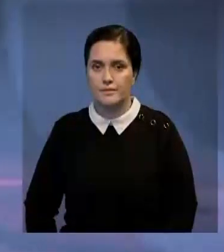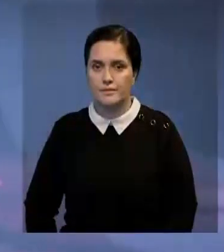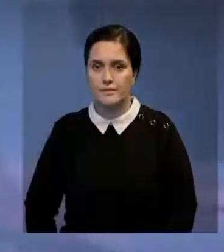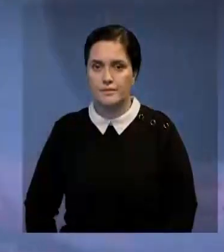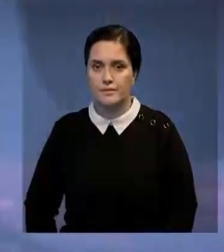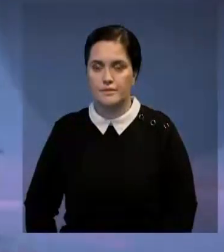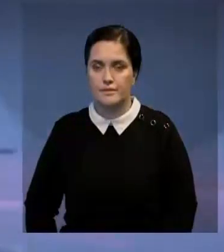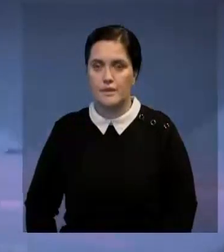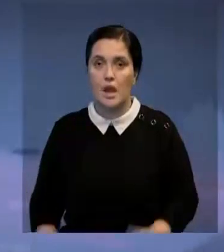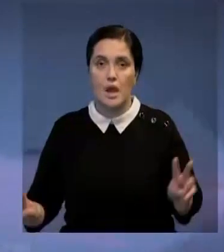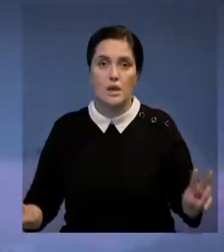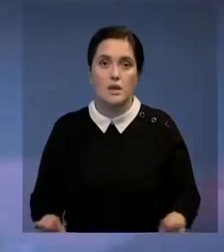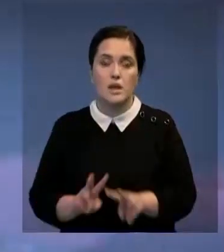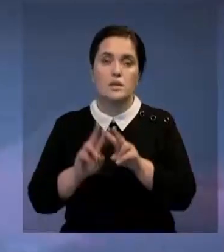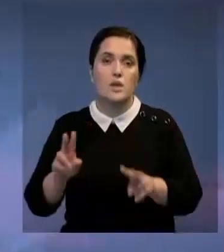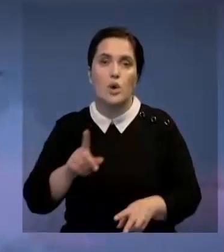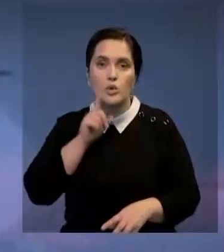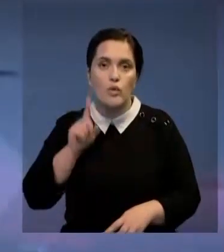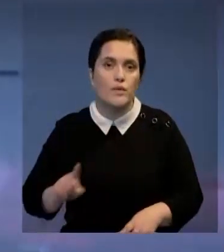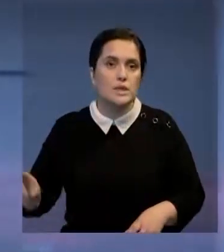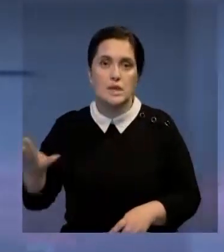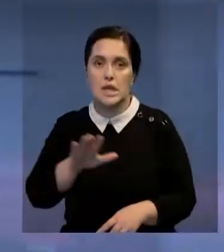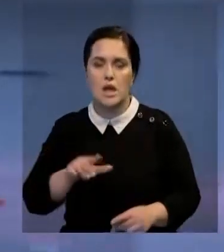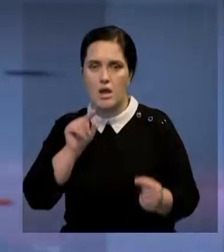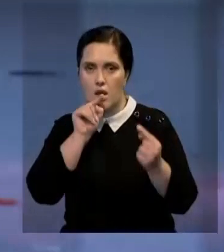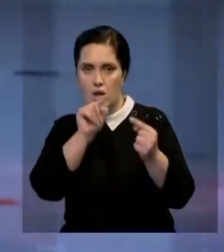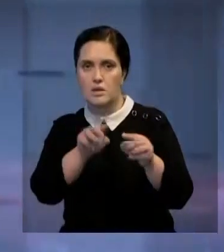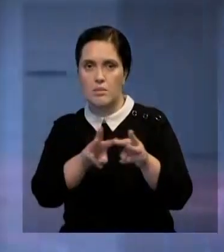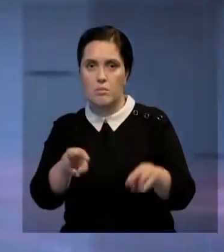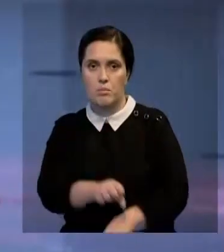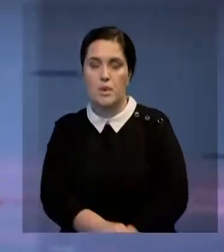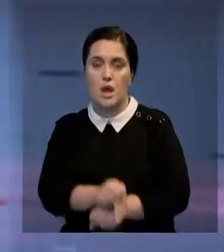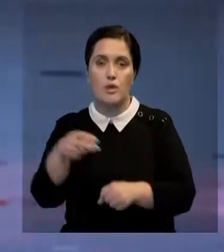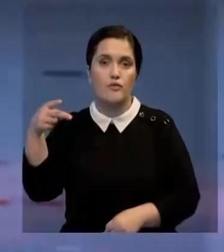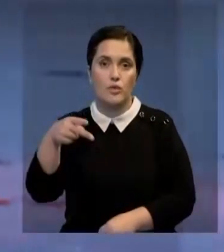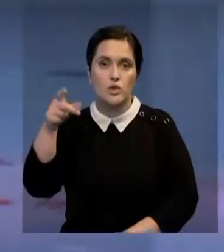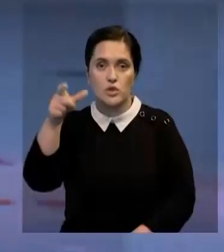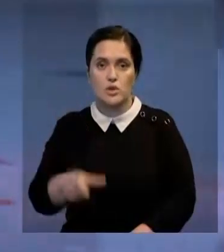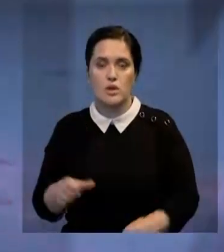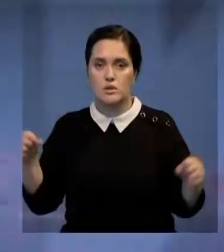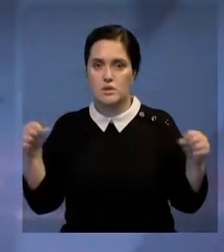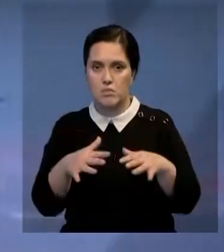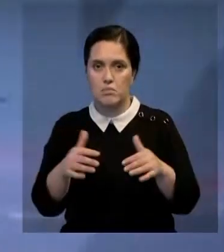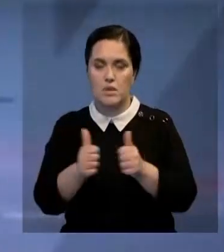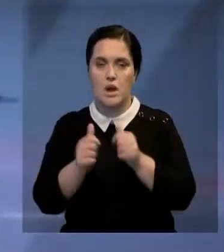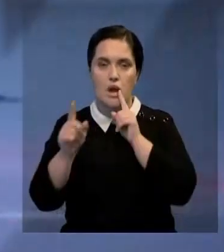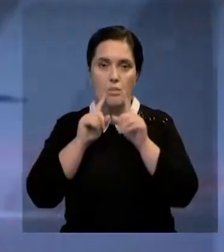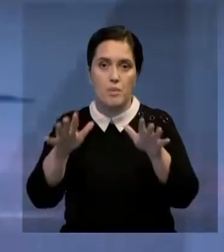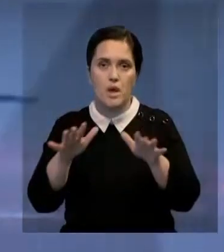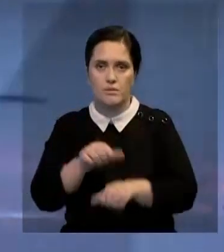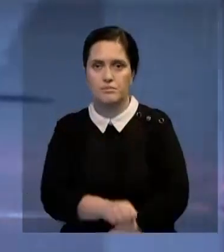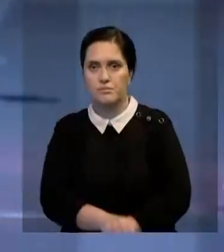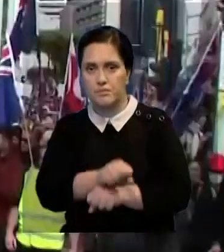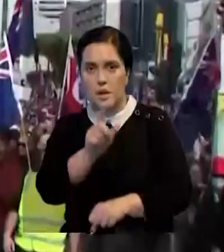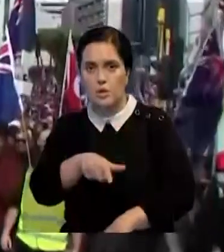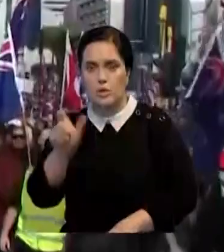И о событиях в мире. В столице Новой Зеландии вспыхнули антиправительственные протесты. Больше 2000 человек собрались у здания парламента. Митингующие